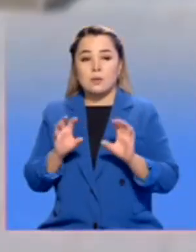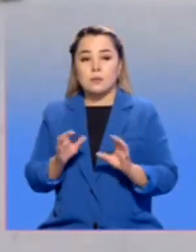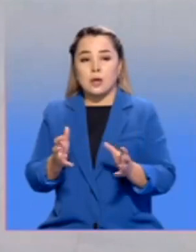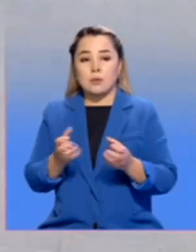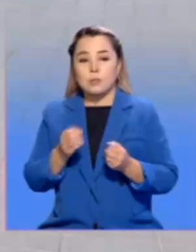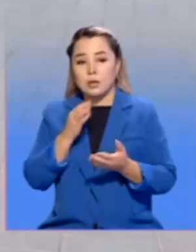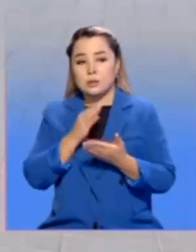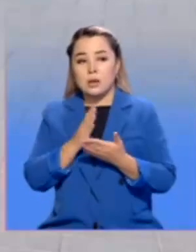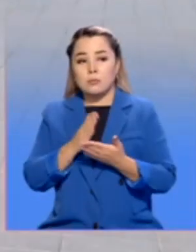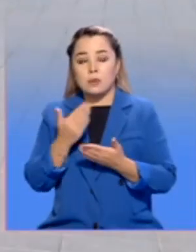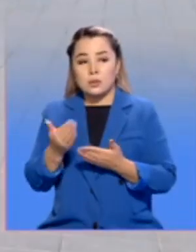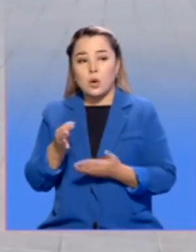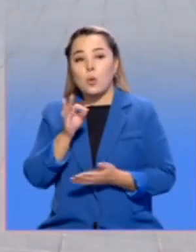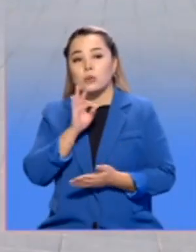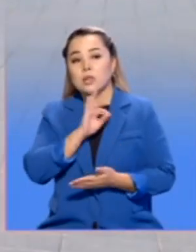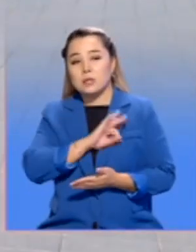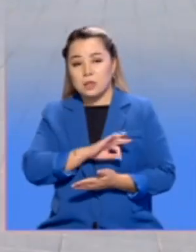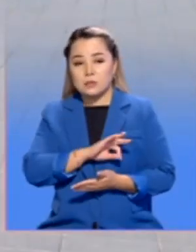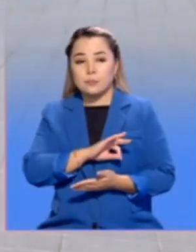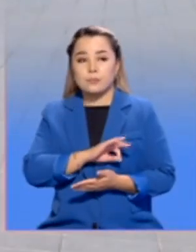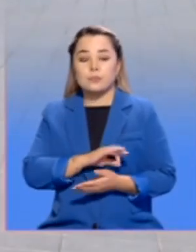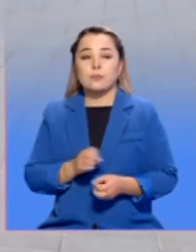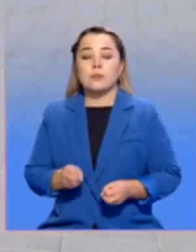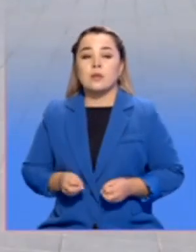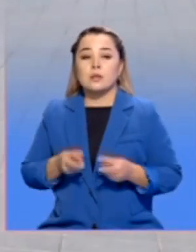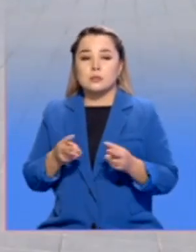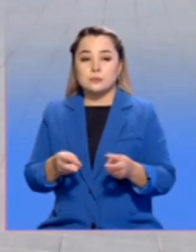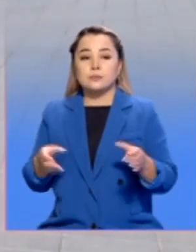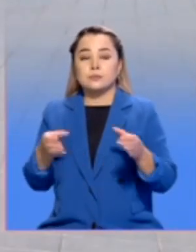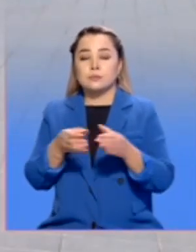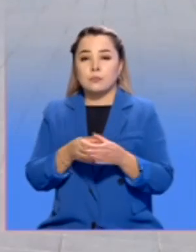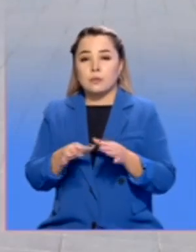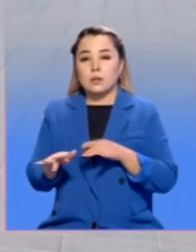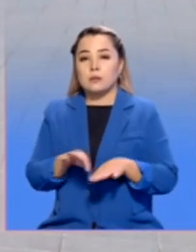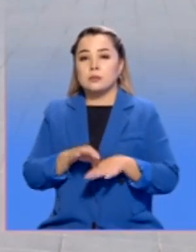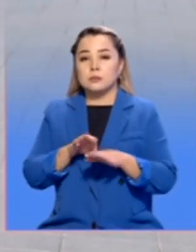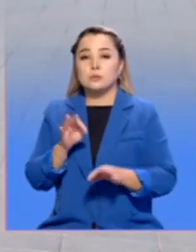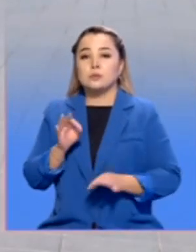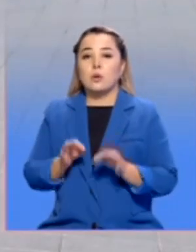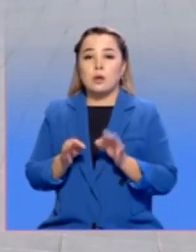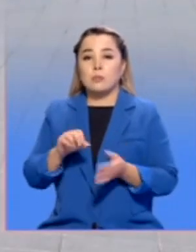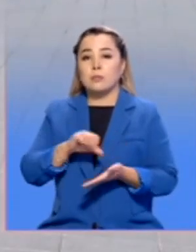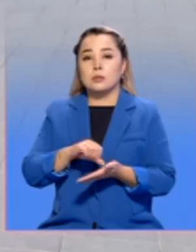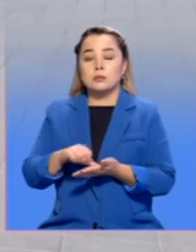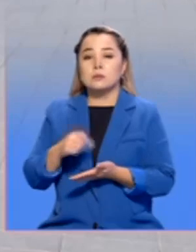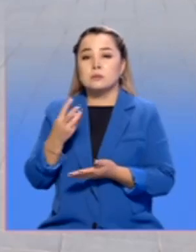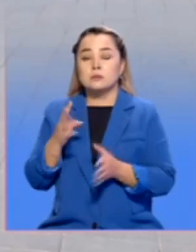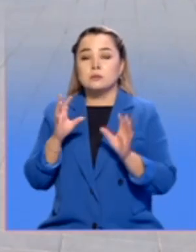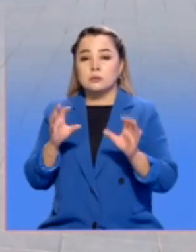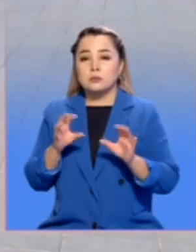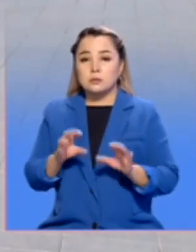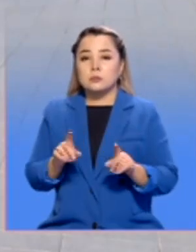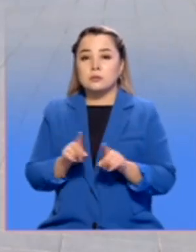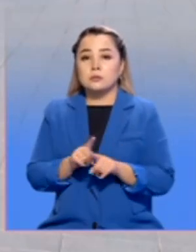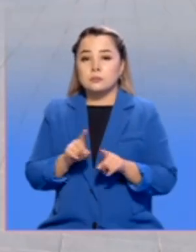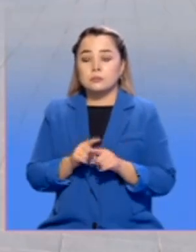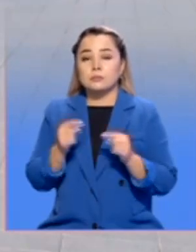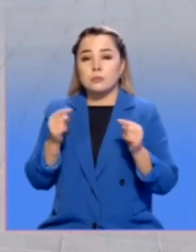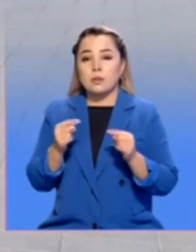заңгер. Қолданылған қылмыс кодекс пен қылмыс процессуалдық кодекстің нормалары қаншалықты